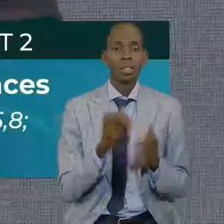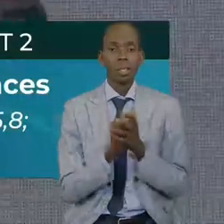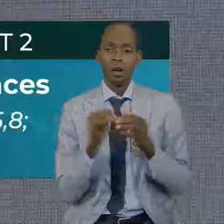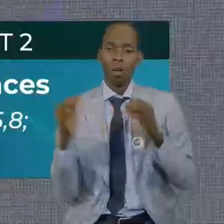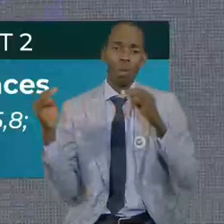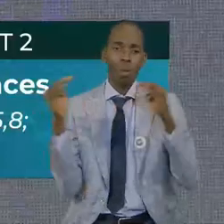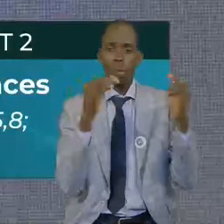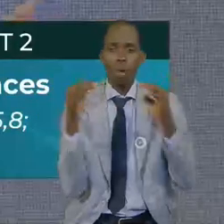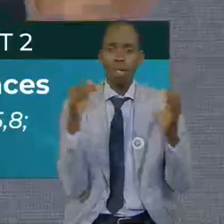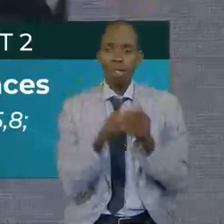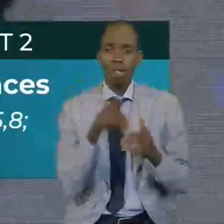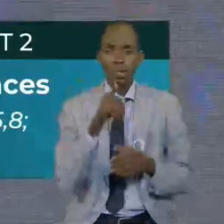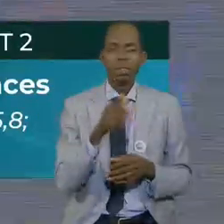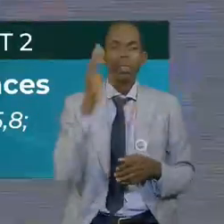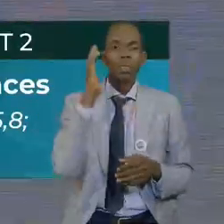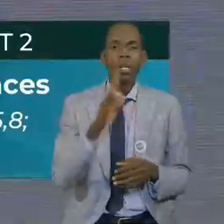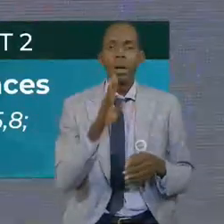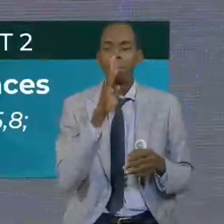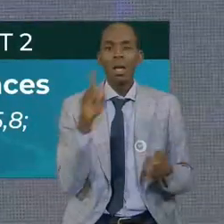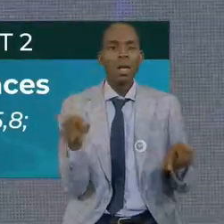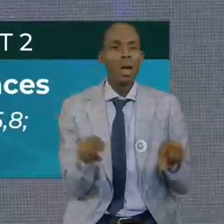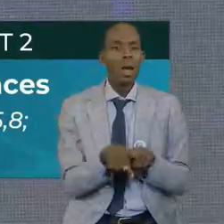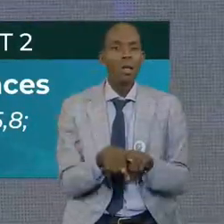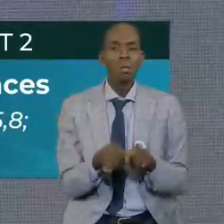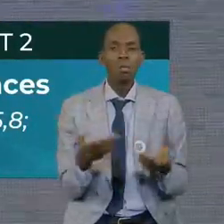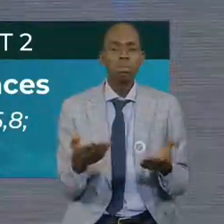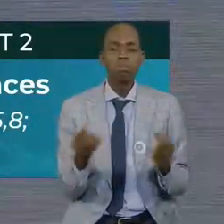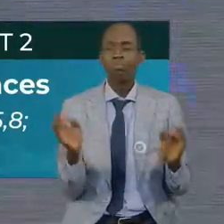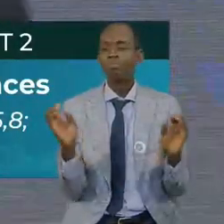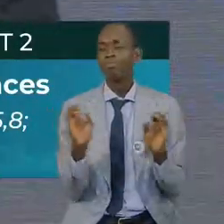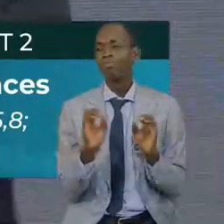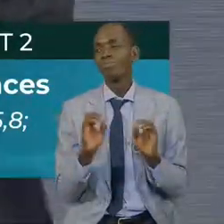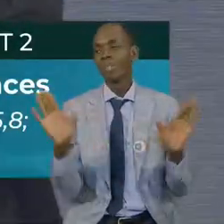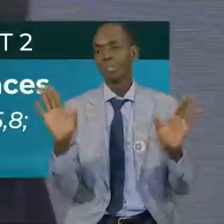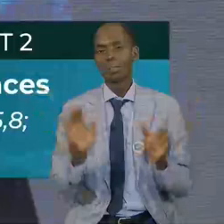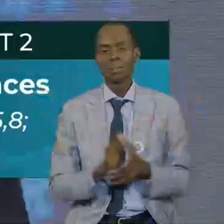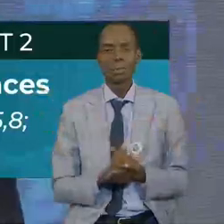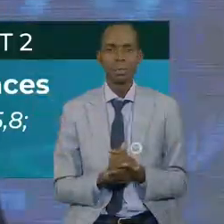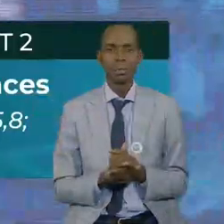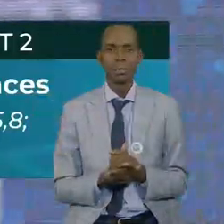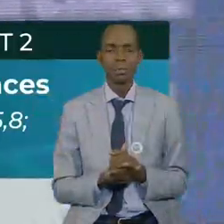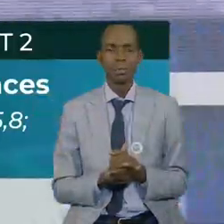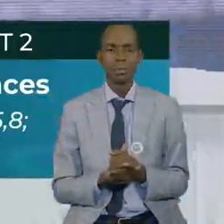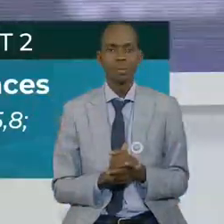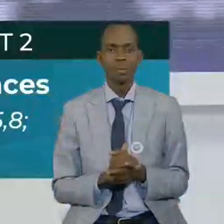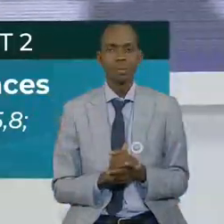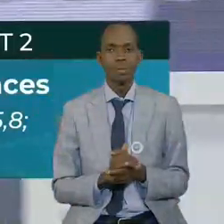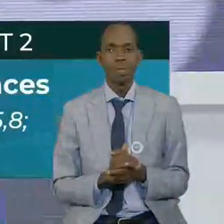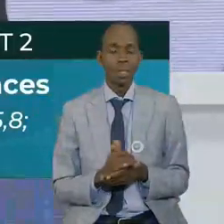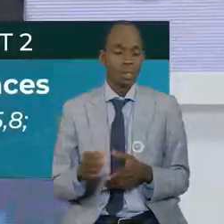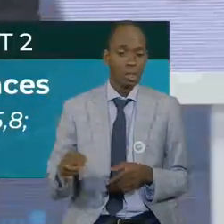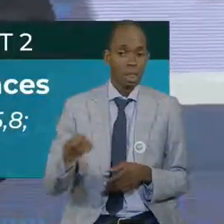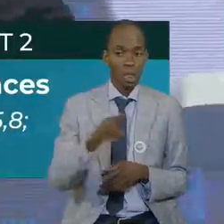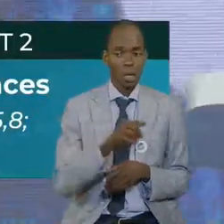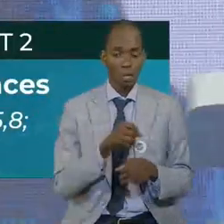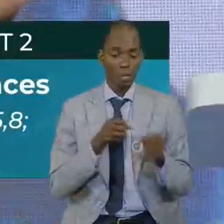thee shall be as nothing. Ceux qui te faisaient la guerre, ils seront réduits à rien. Fight against you. Qui